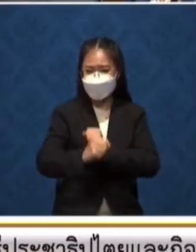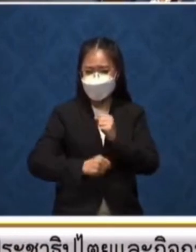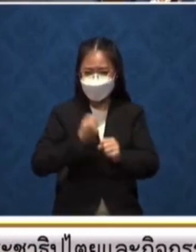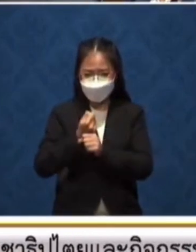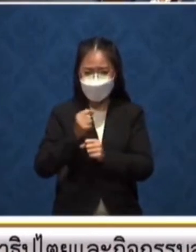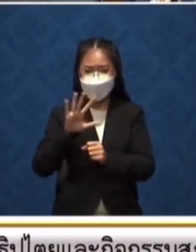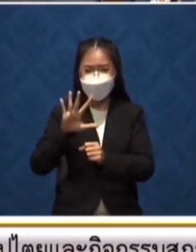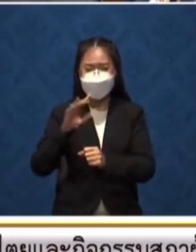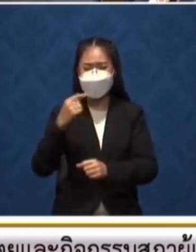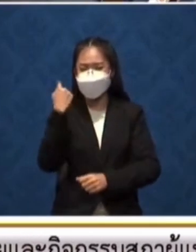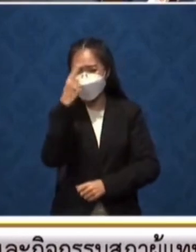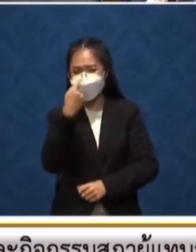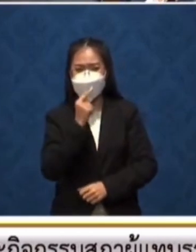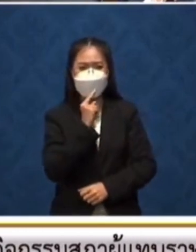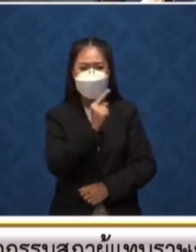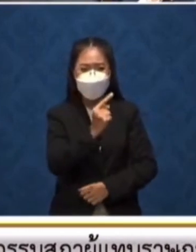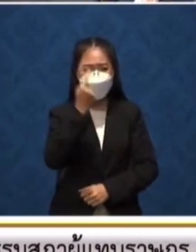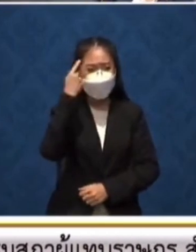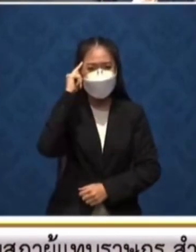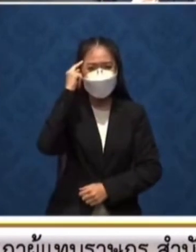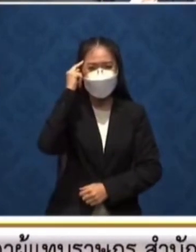ม่รู้